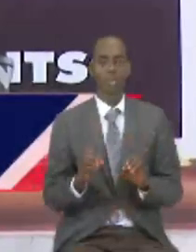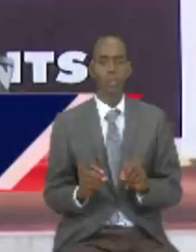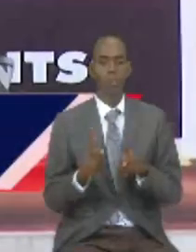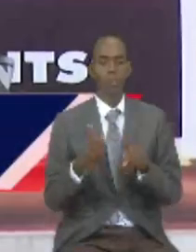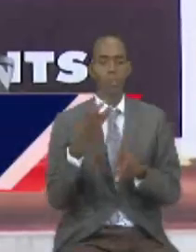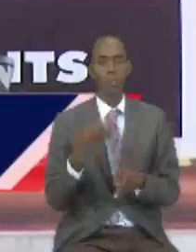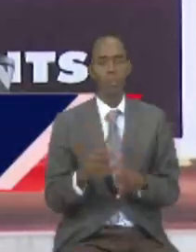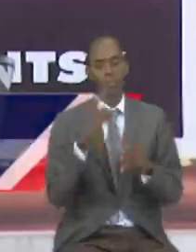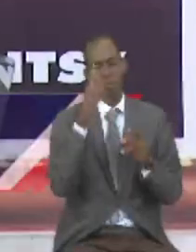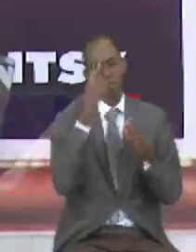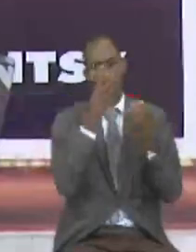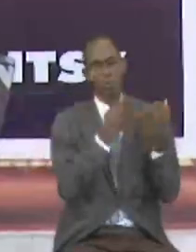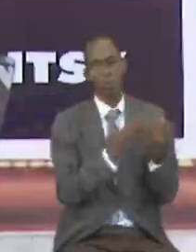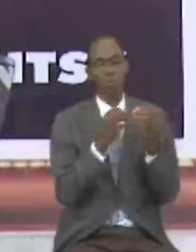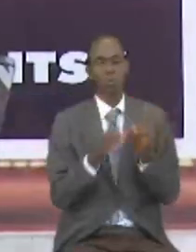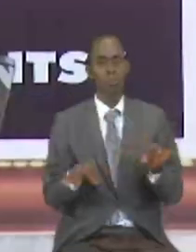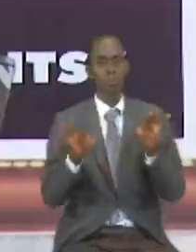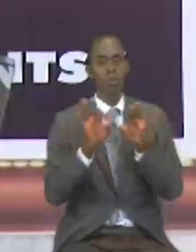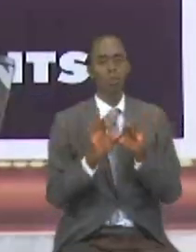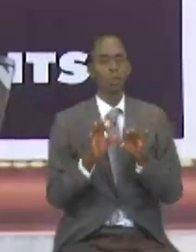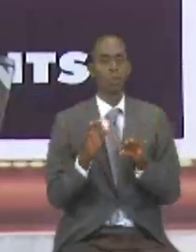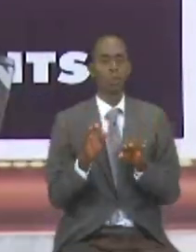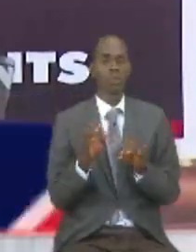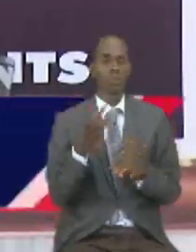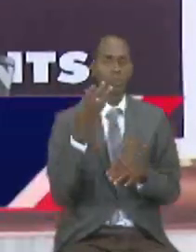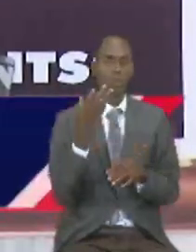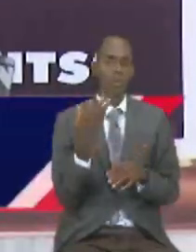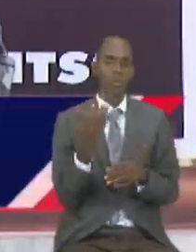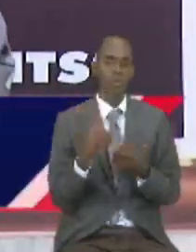amis fiables de Christ. Vers